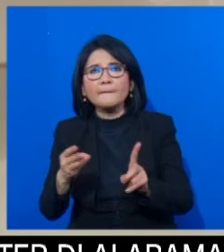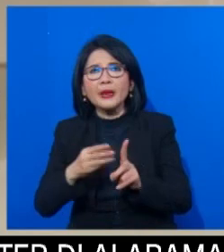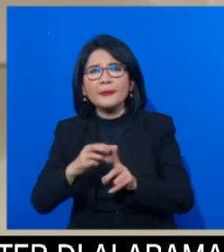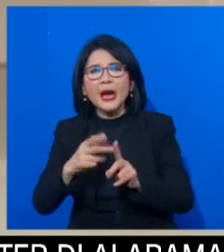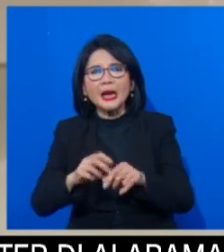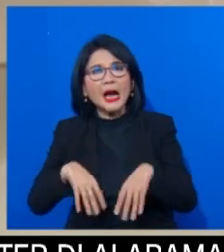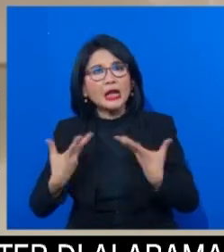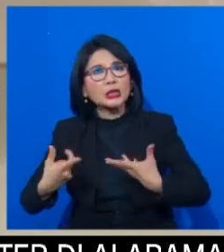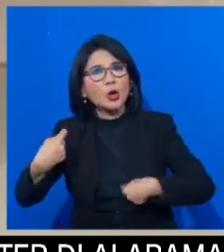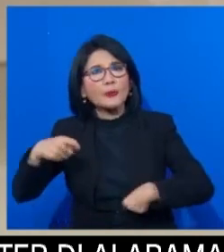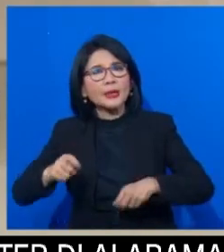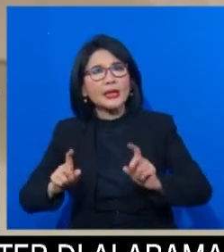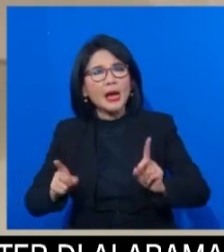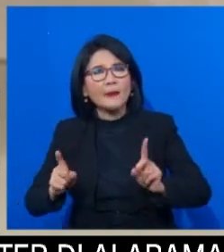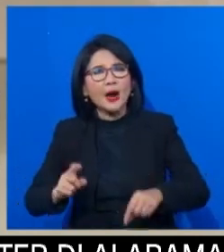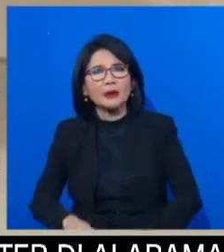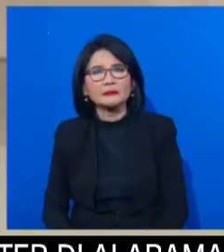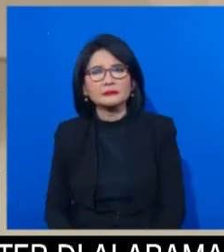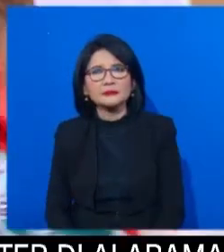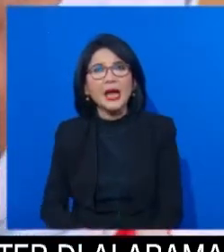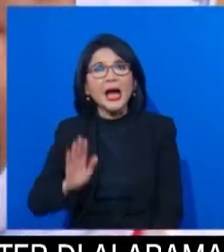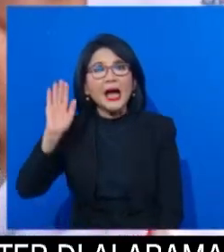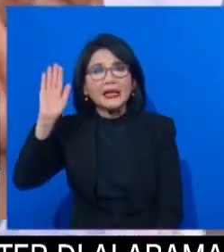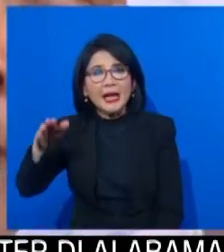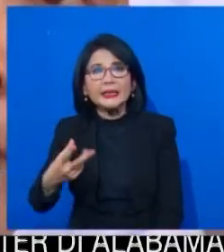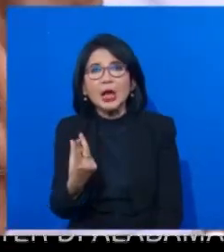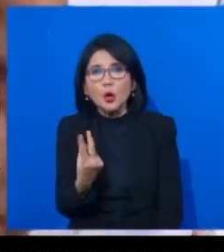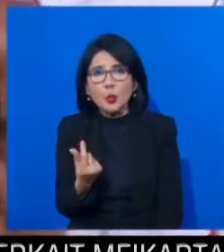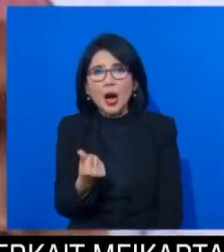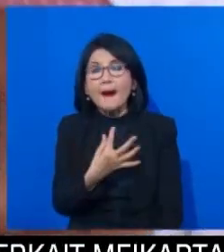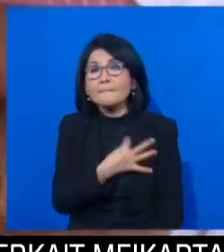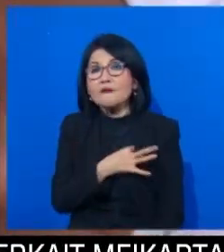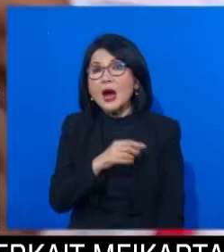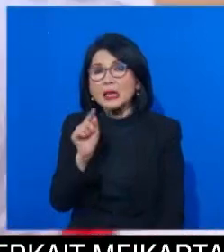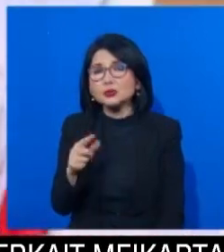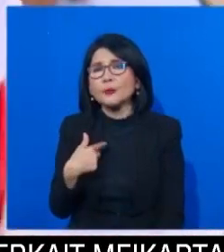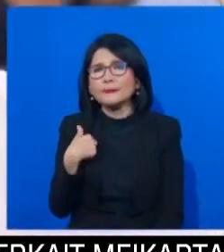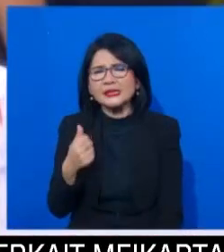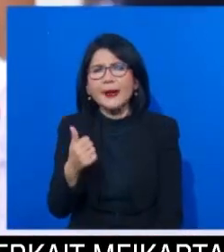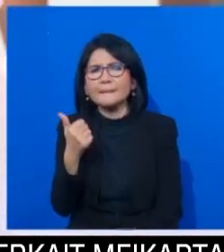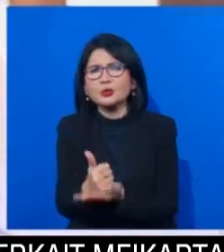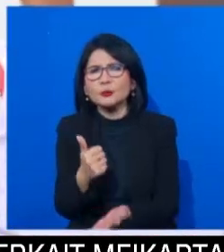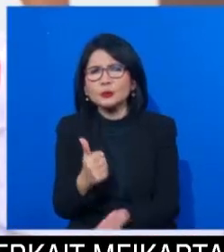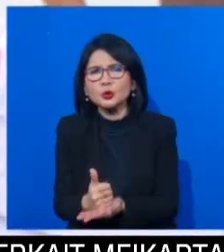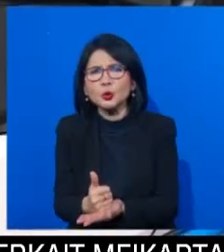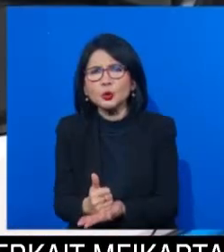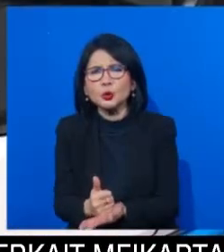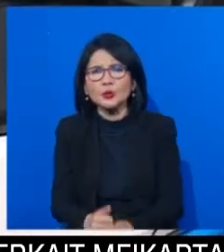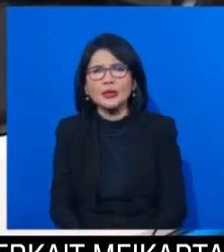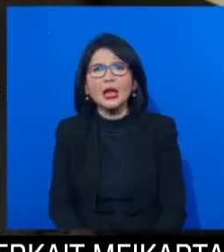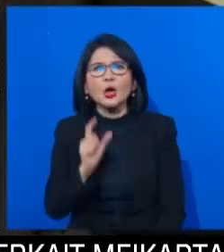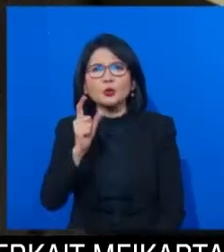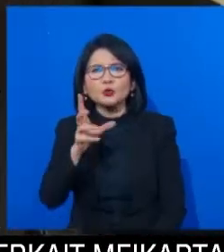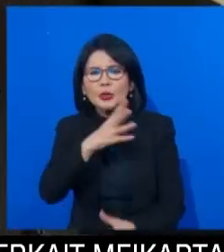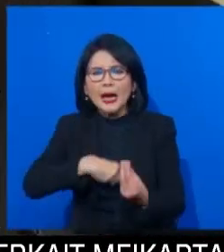Kementerian Agama yang dikelola BPKH itu, sehingga nanti dana manfaat itu bisa betul-betul terserap kepada